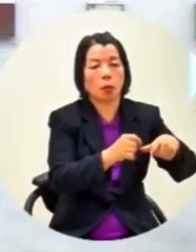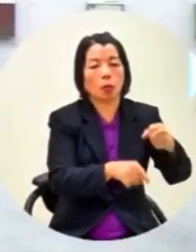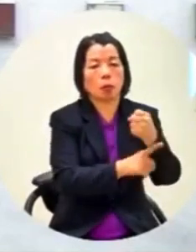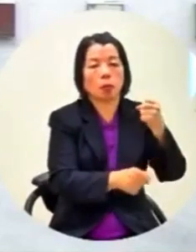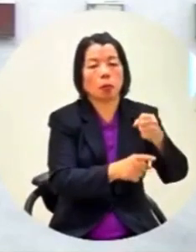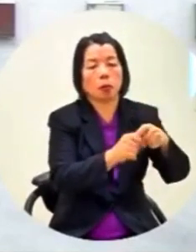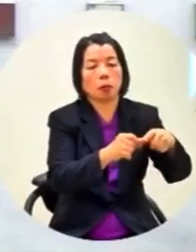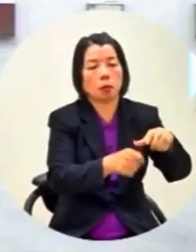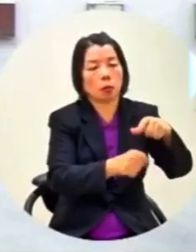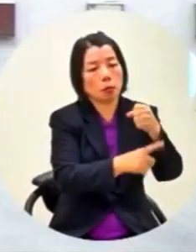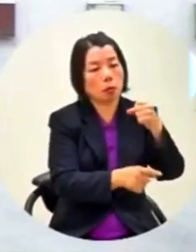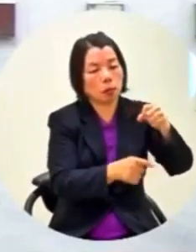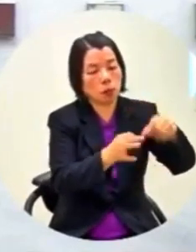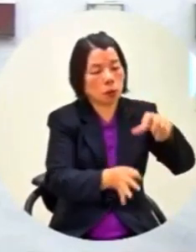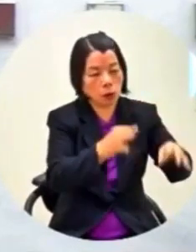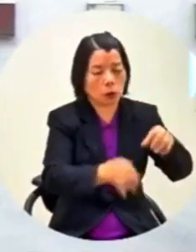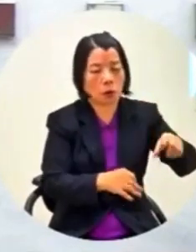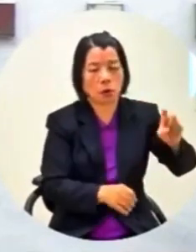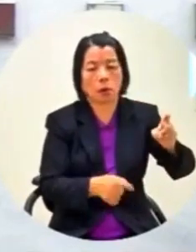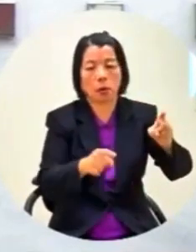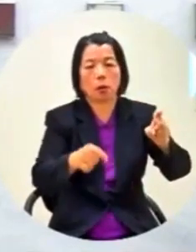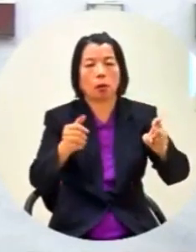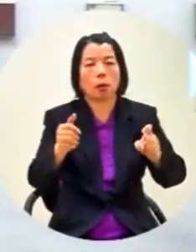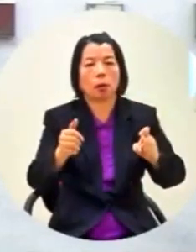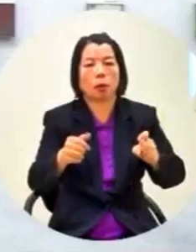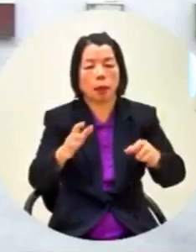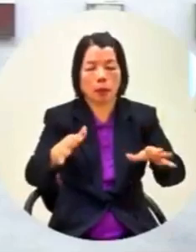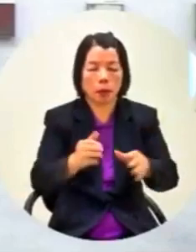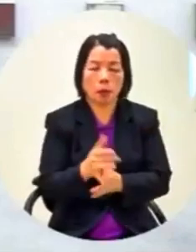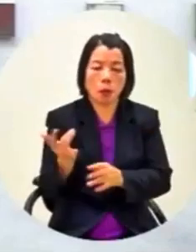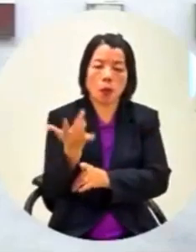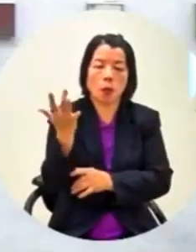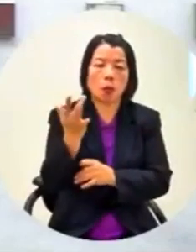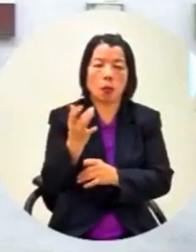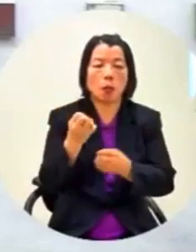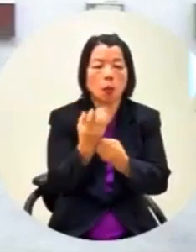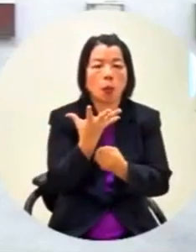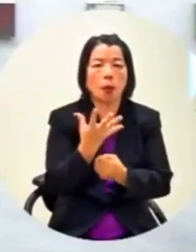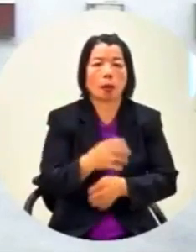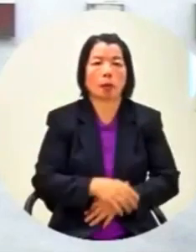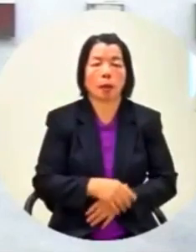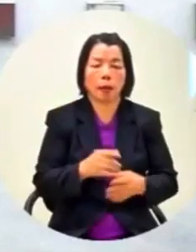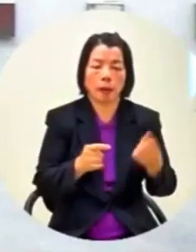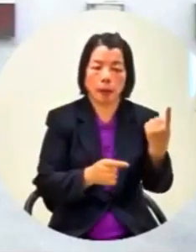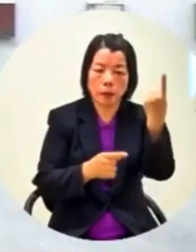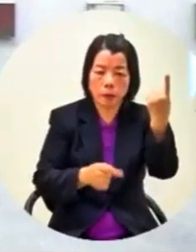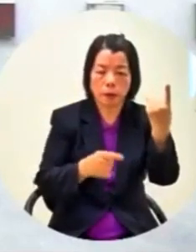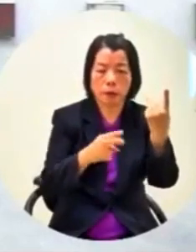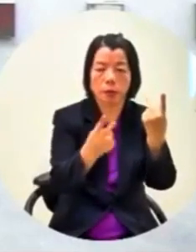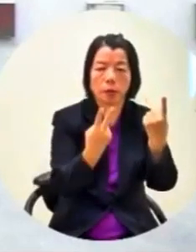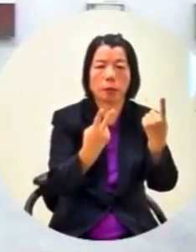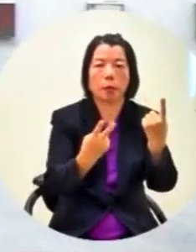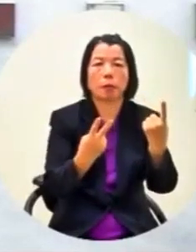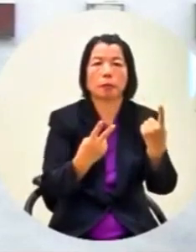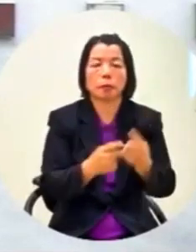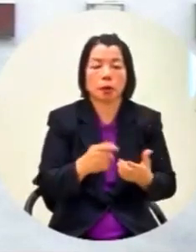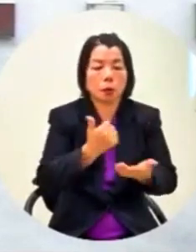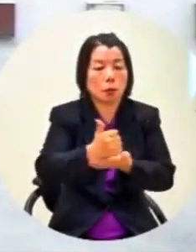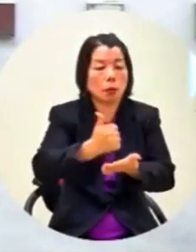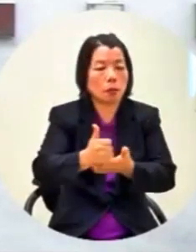的运费补贴。另外火鹤花我们每一支2块钱的外销奖